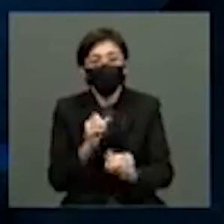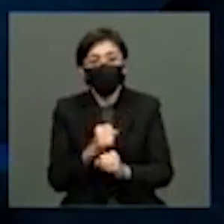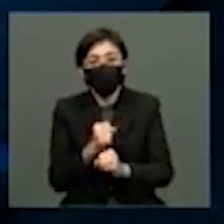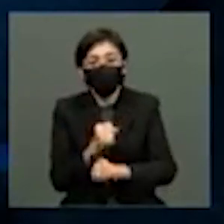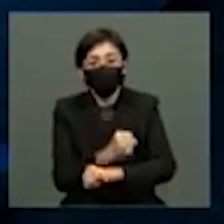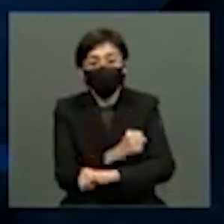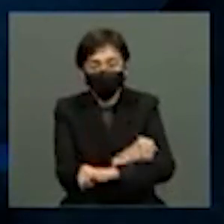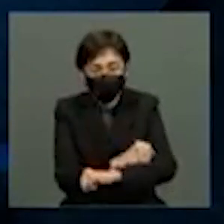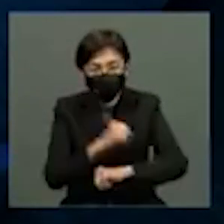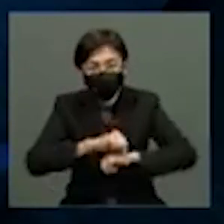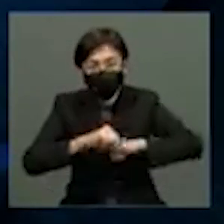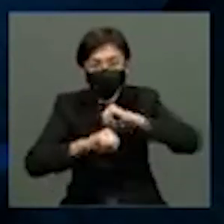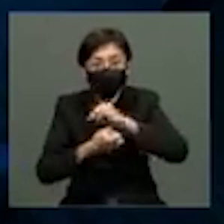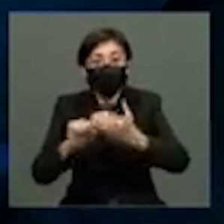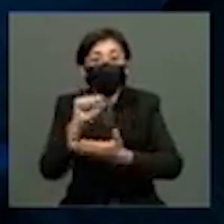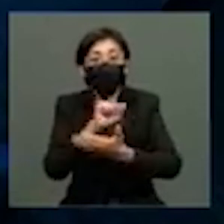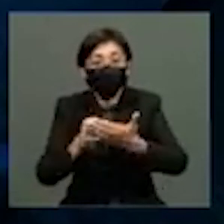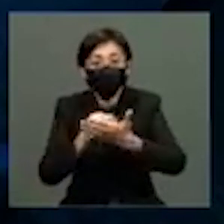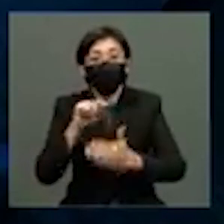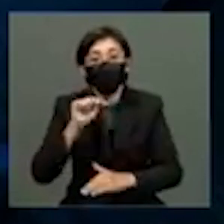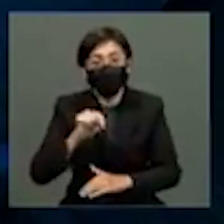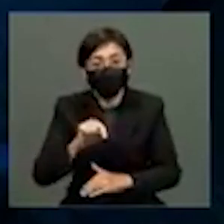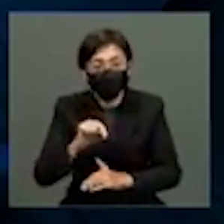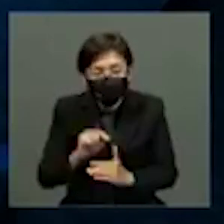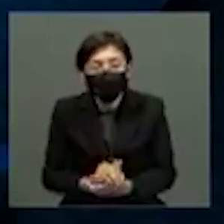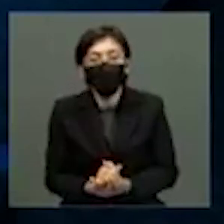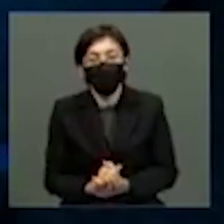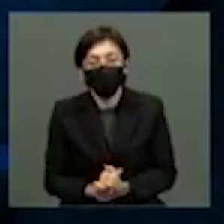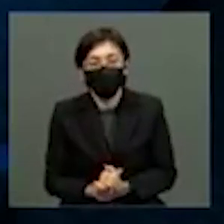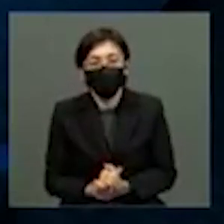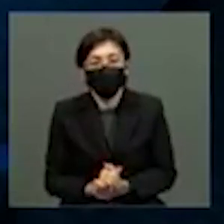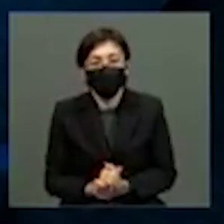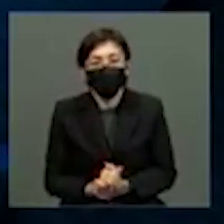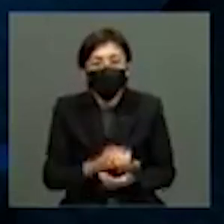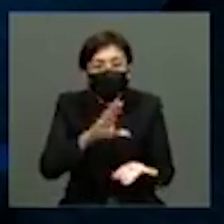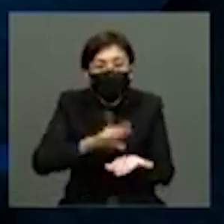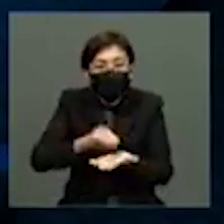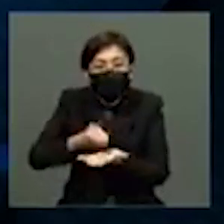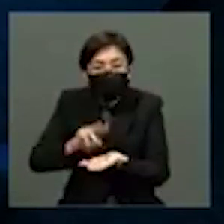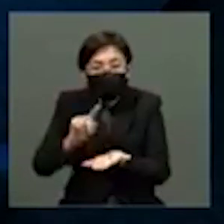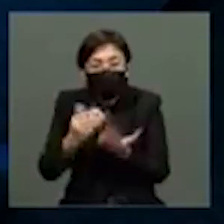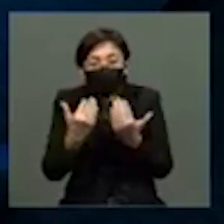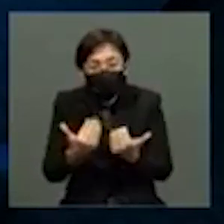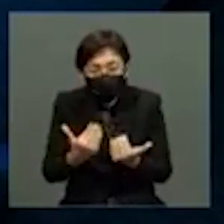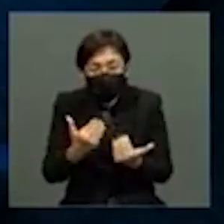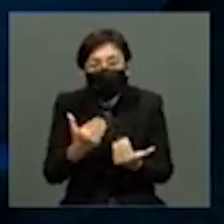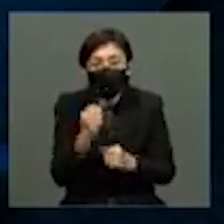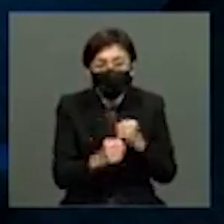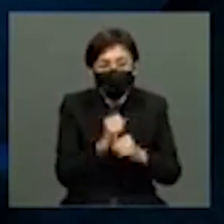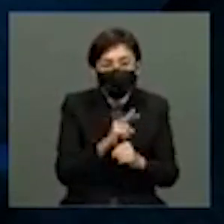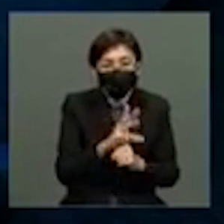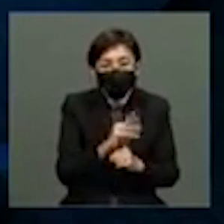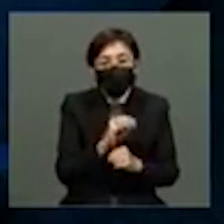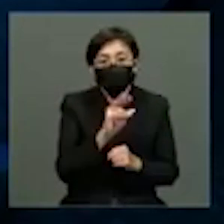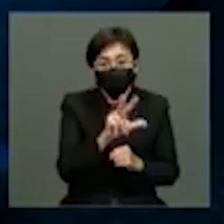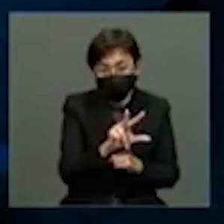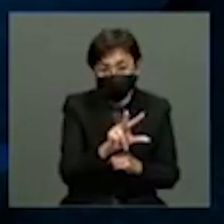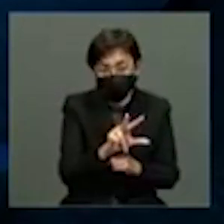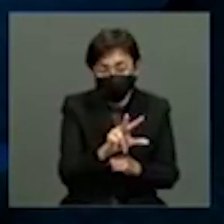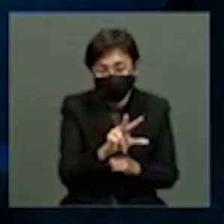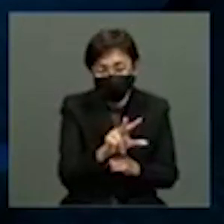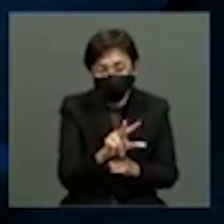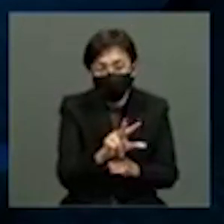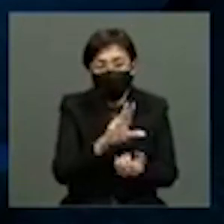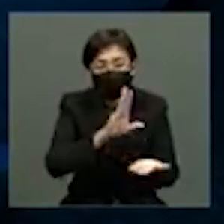หรือแคมป์ก่อสร้างเนี่ยตอนนี้เท่าที่มีข้อมูลล่าสุดคือปลายปี63เนี่ยมีการรายงานกันขึ้นม